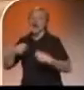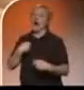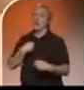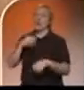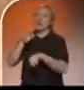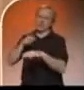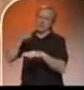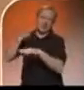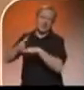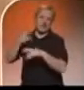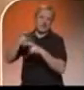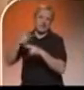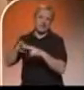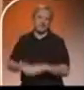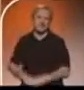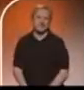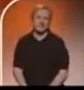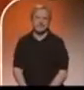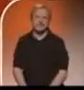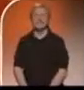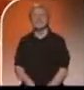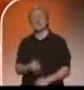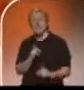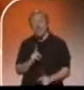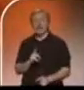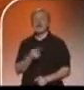léčit. Když tedy už od začátku